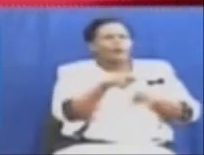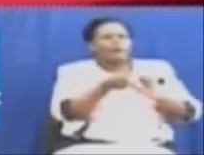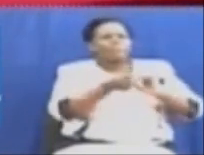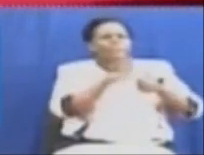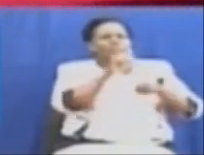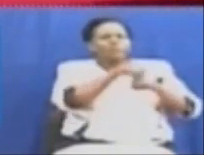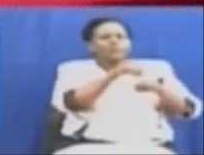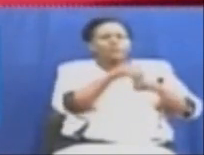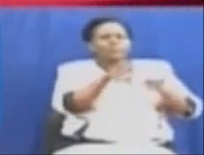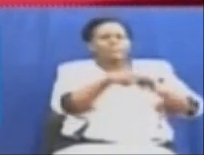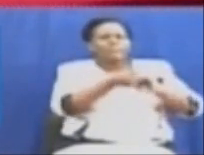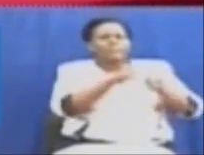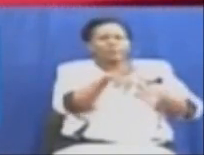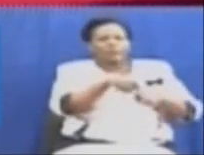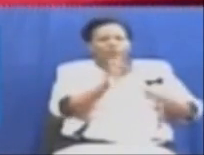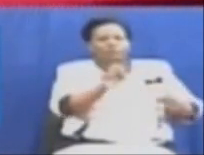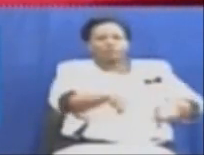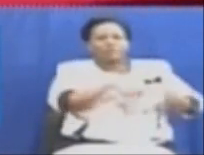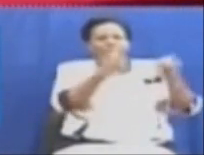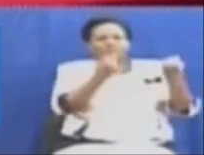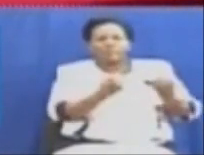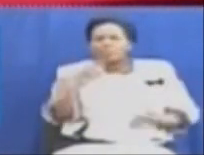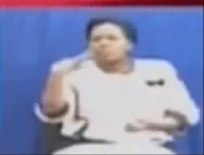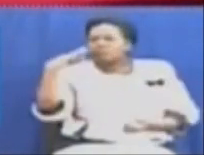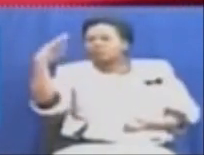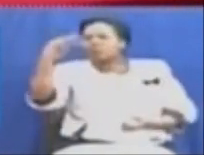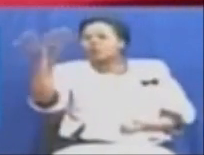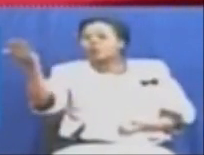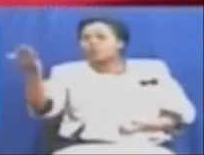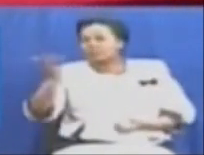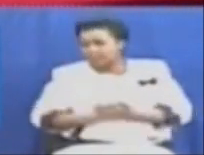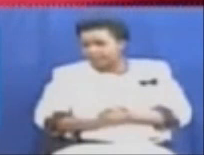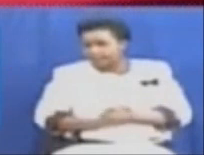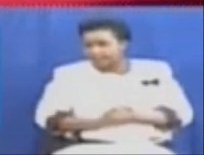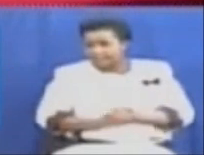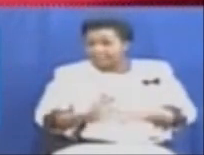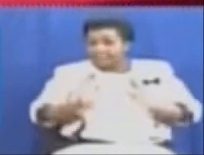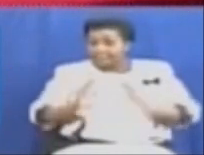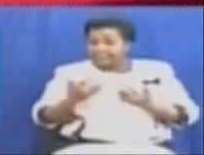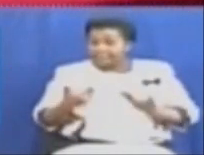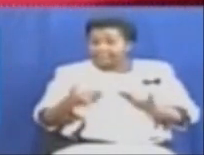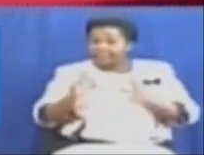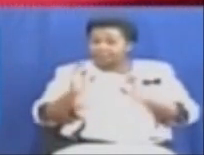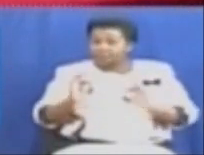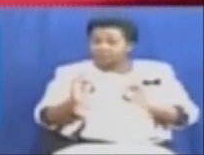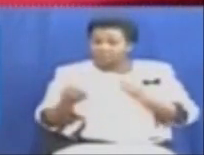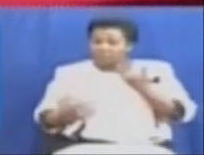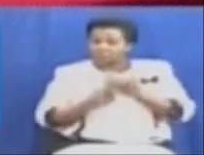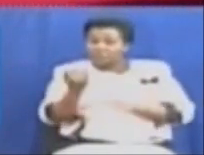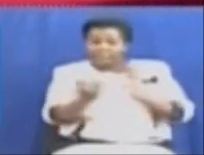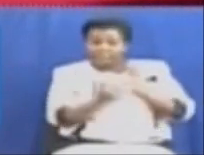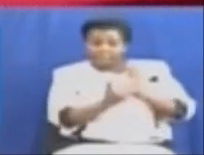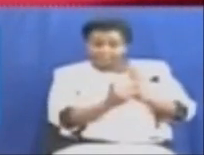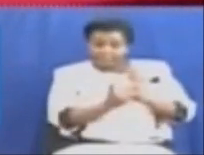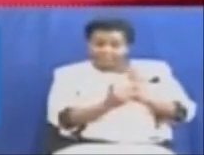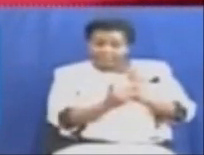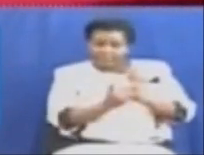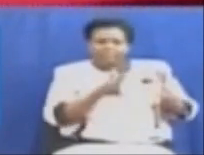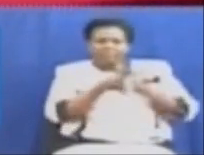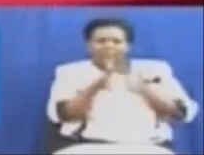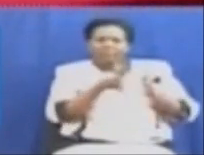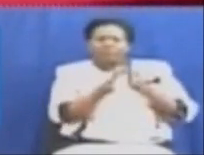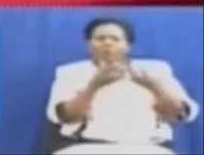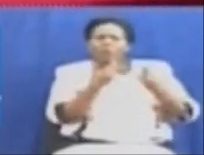ya Rais TAMISEMI, naomba kujibu swali nyongeza ya Mheshimiwa Tunza Malapo kama ifuatavyo. Mheshimiwa Naibu Spika, siku ni kwamba